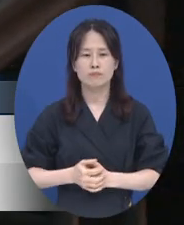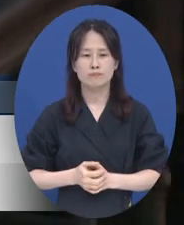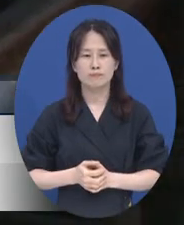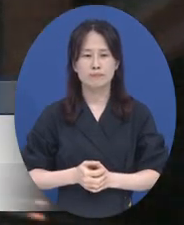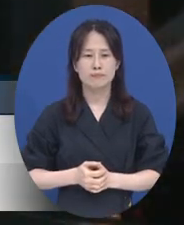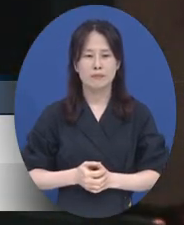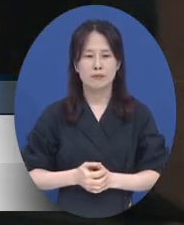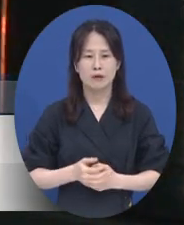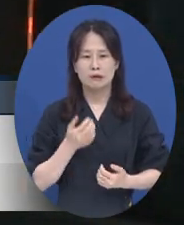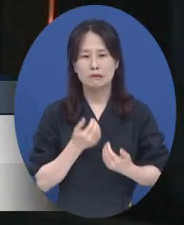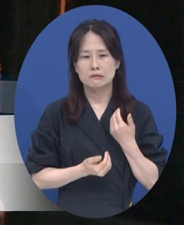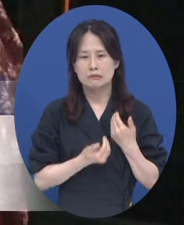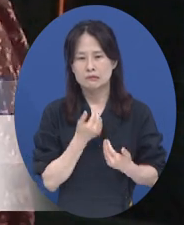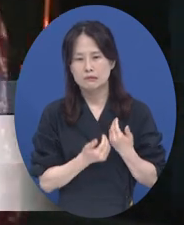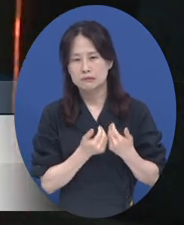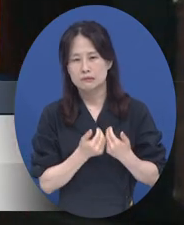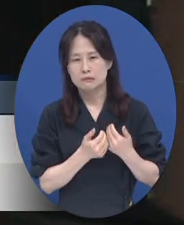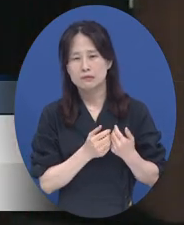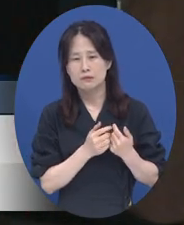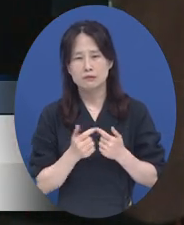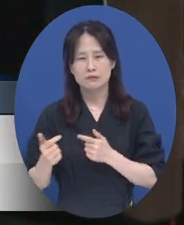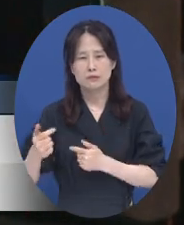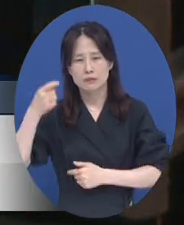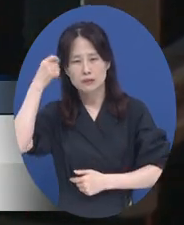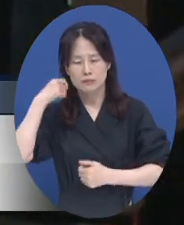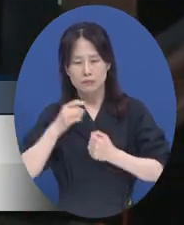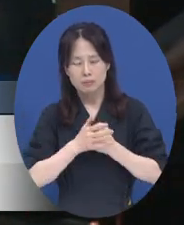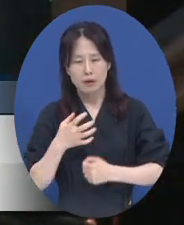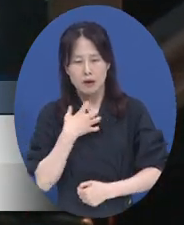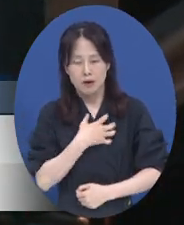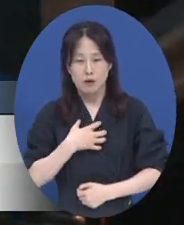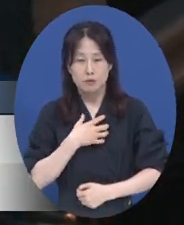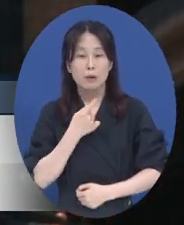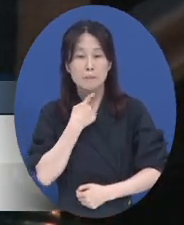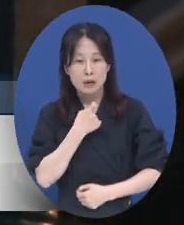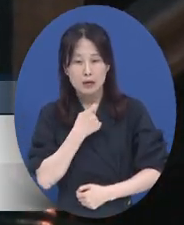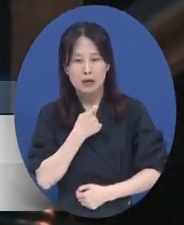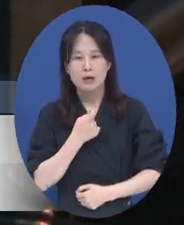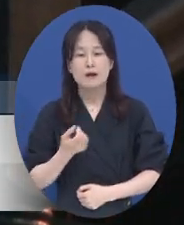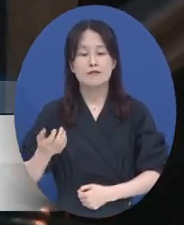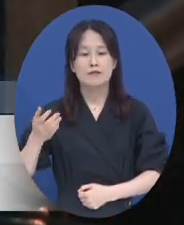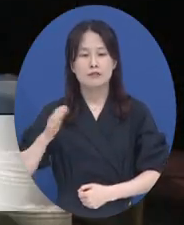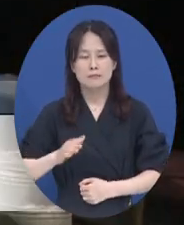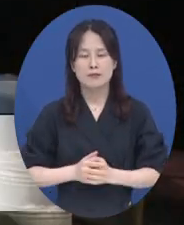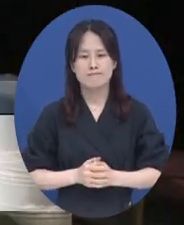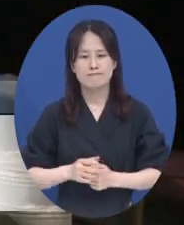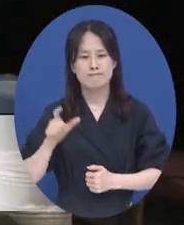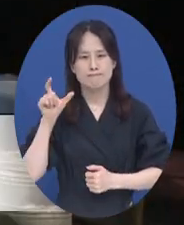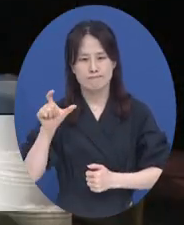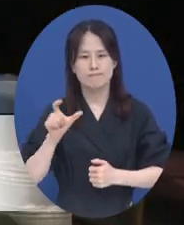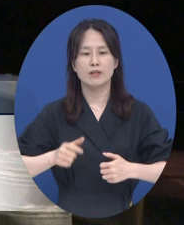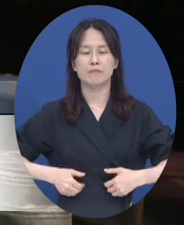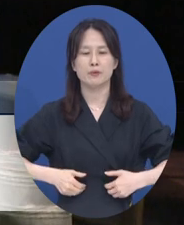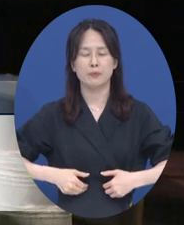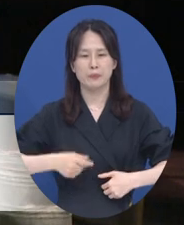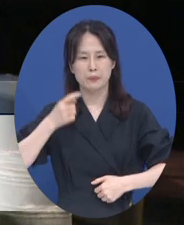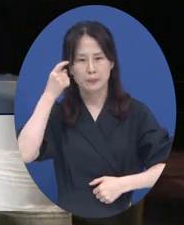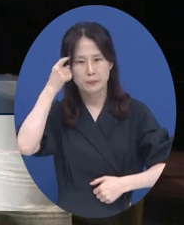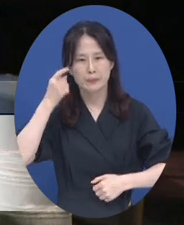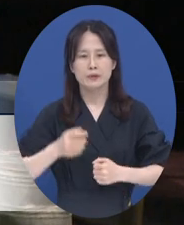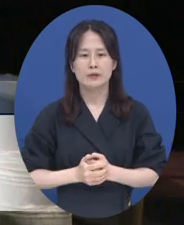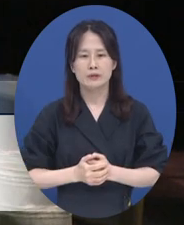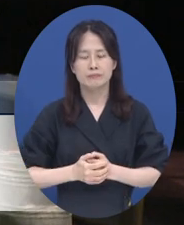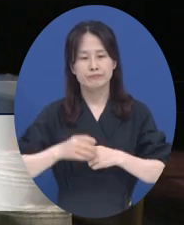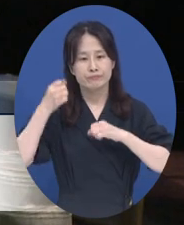뭐라 그럴까, 거부감, 감정적인 어떤 느낌들이 염려가 됐지만 세게 가야 된다고 저는 생각했어요.